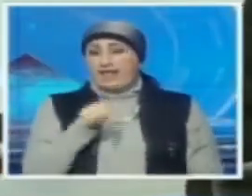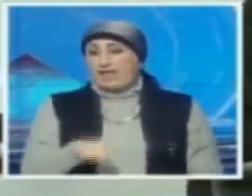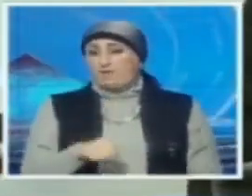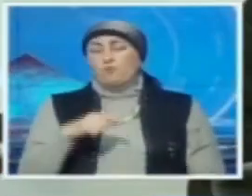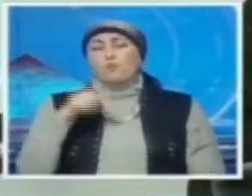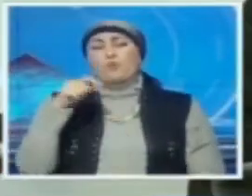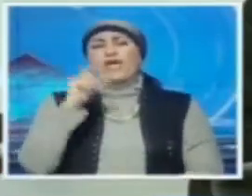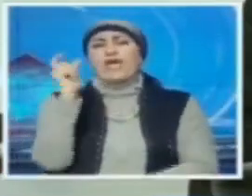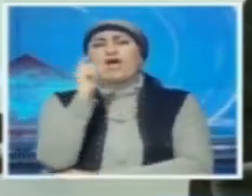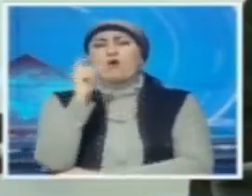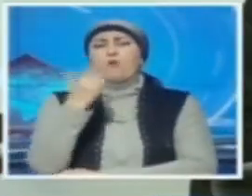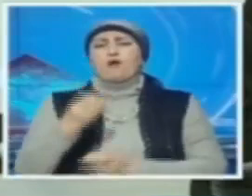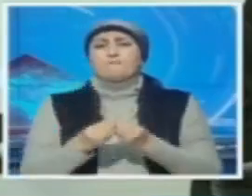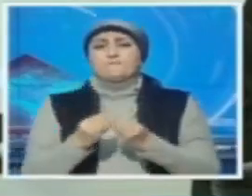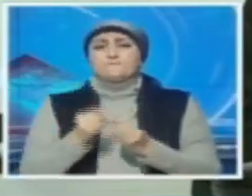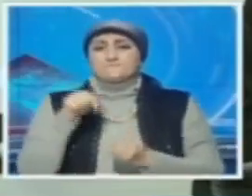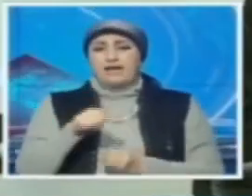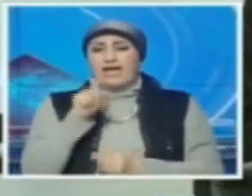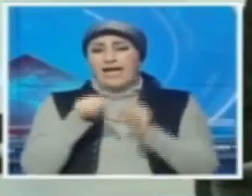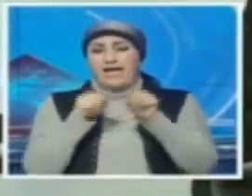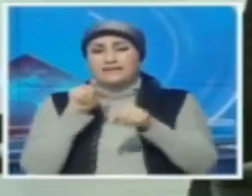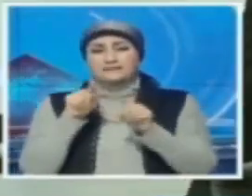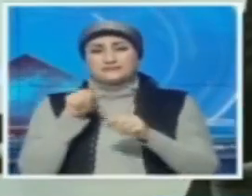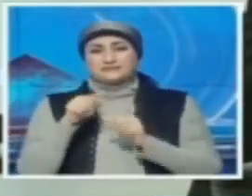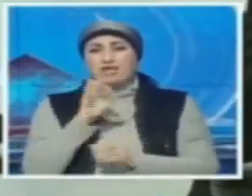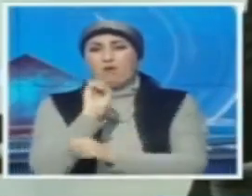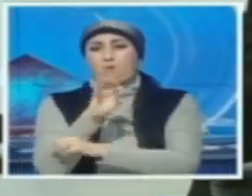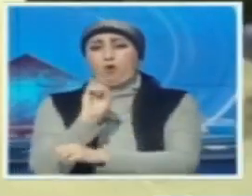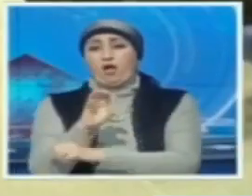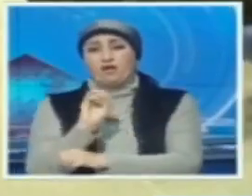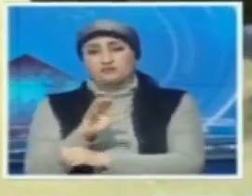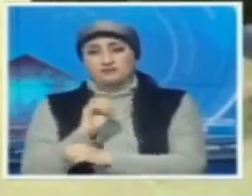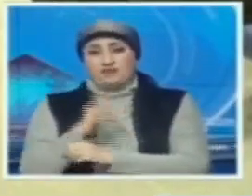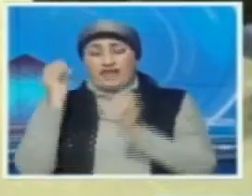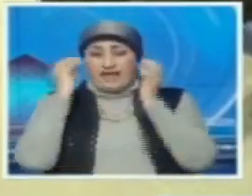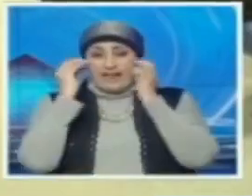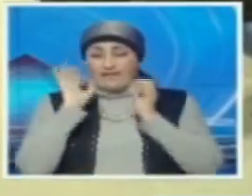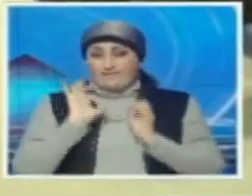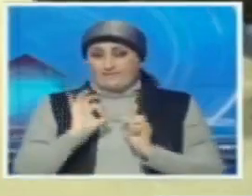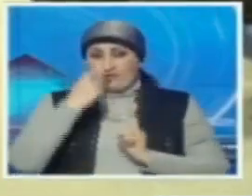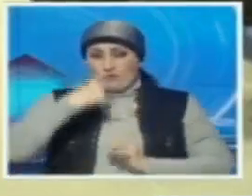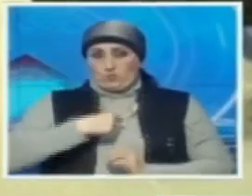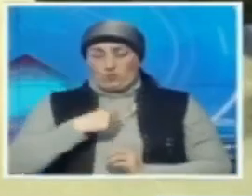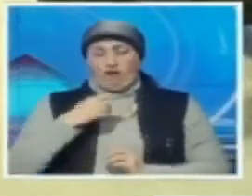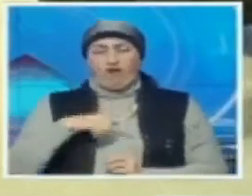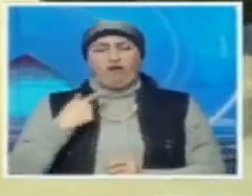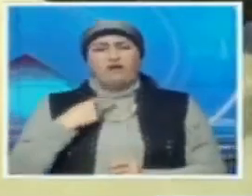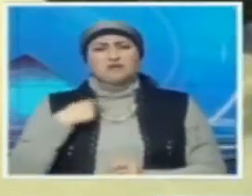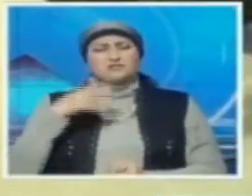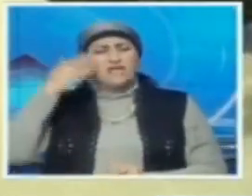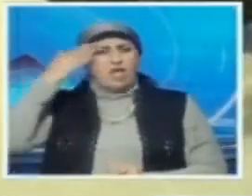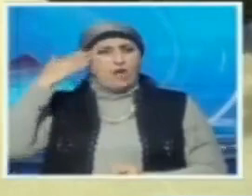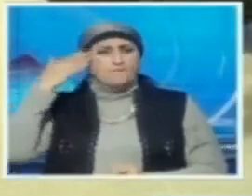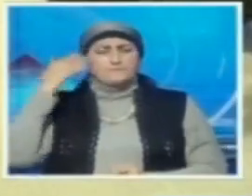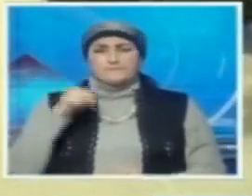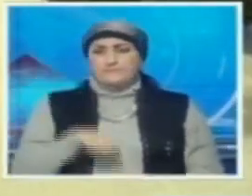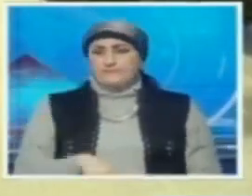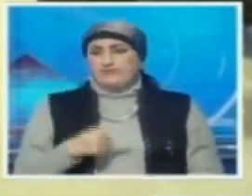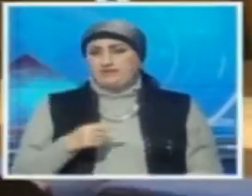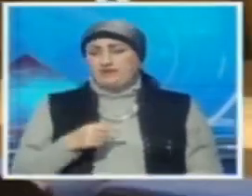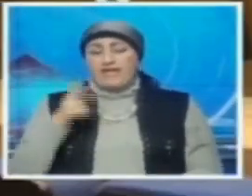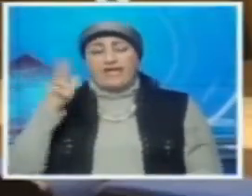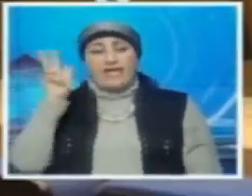الأوقاف، إضافة إلى عدد من المحاضرات العلمية لأكاديميين متخصصين في الشأن الديني